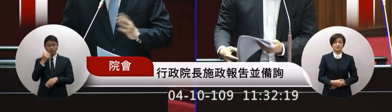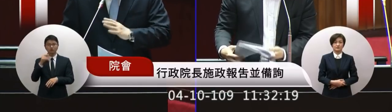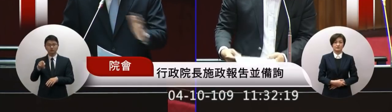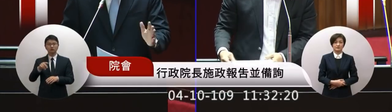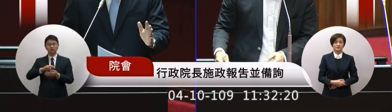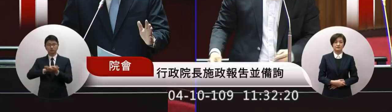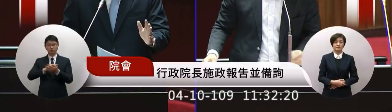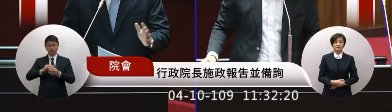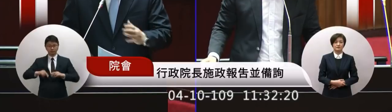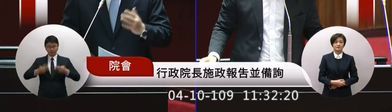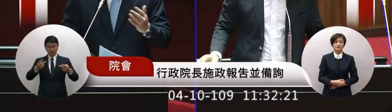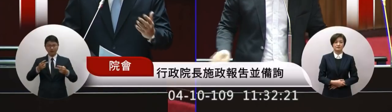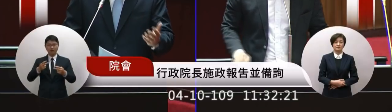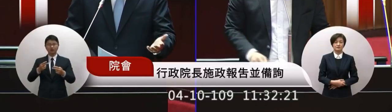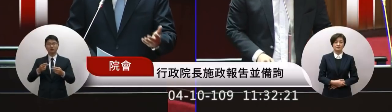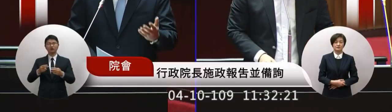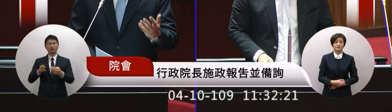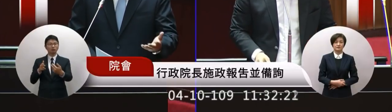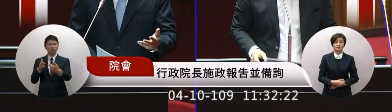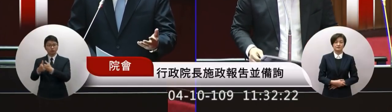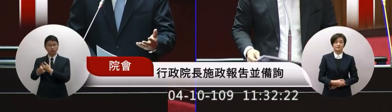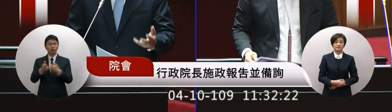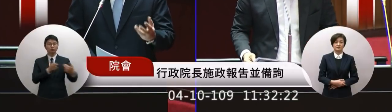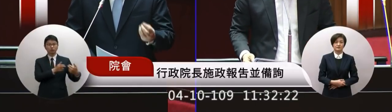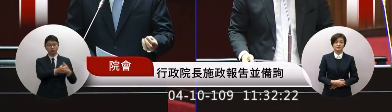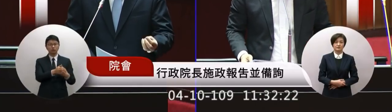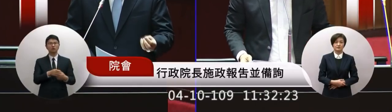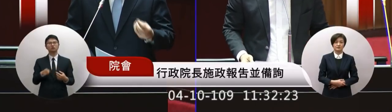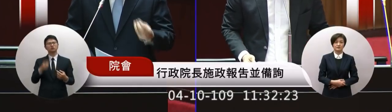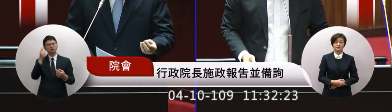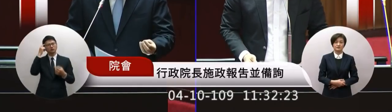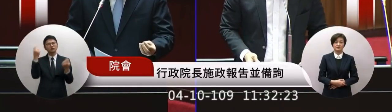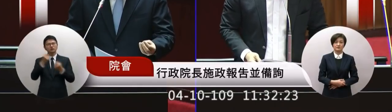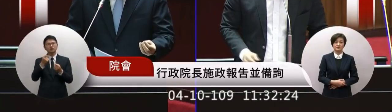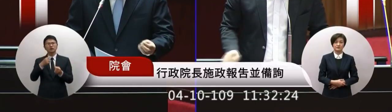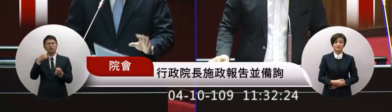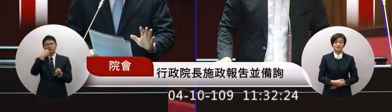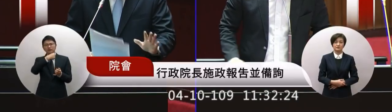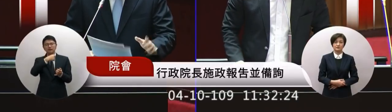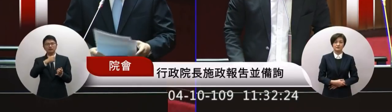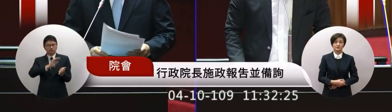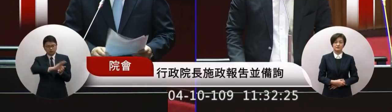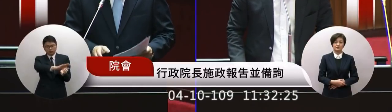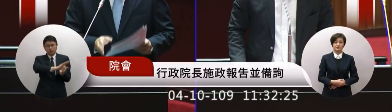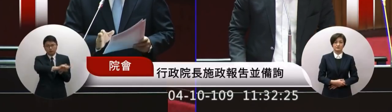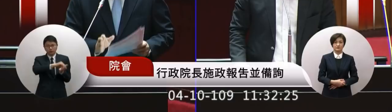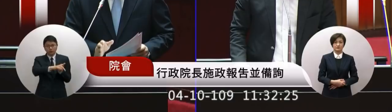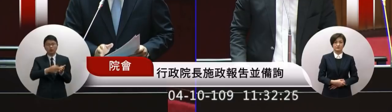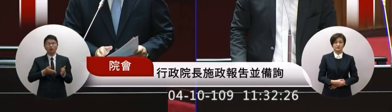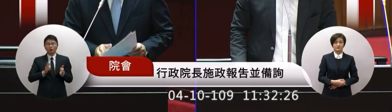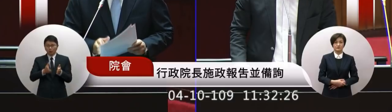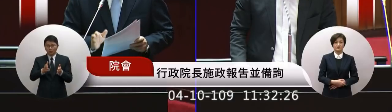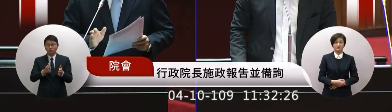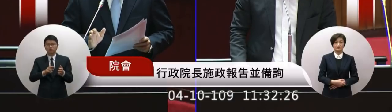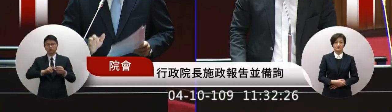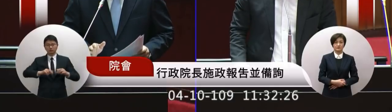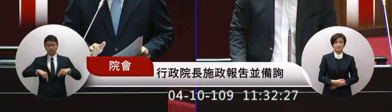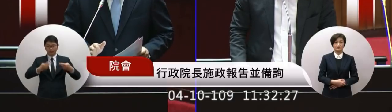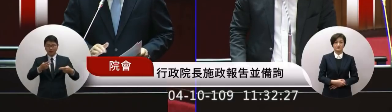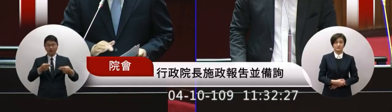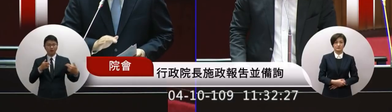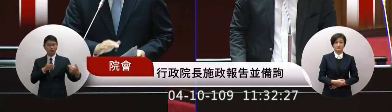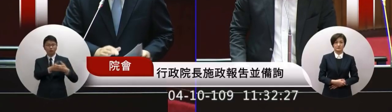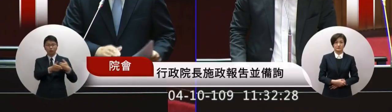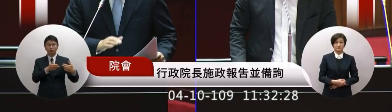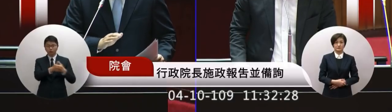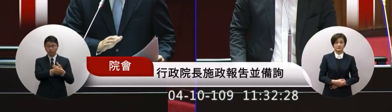这是全国性的，吼，跟刚刚讲花东铁路要双轨化嘛是中央的负责，吼，这个，但至于说伊要用什么形式，